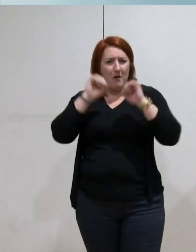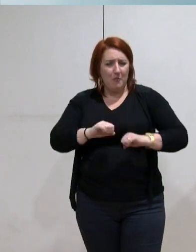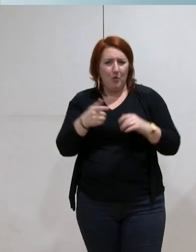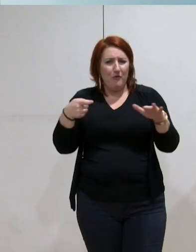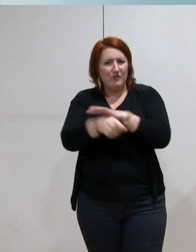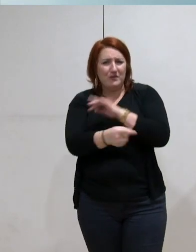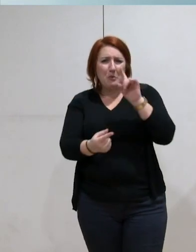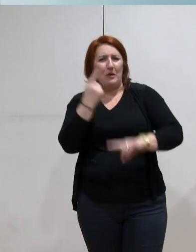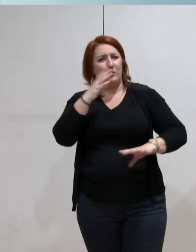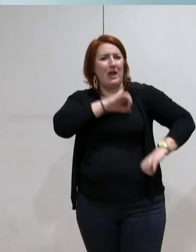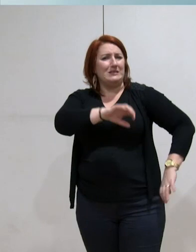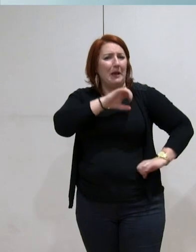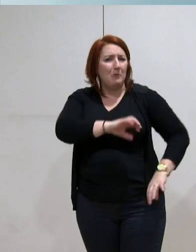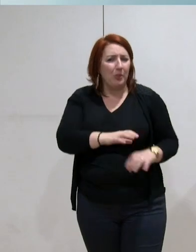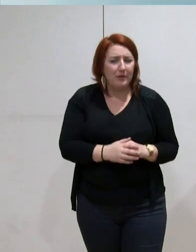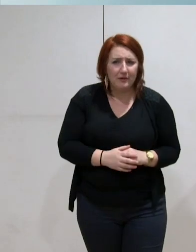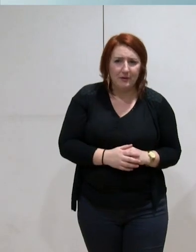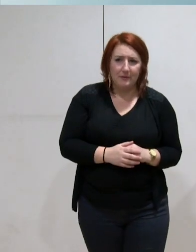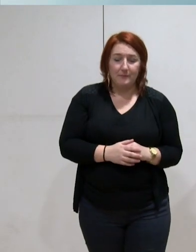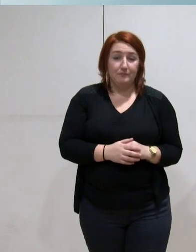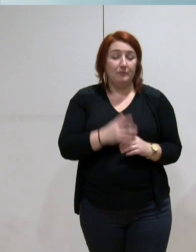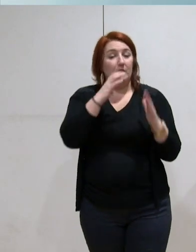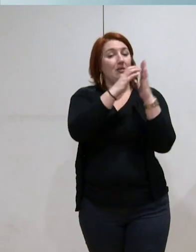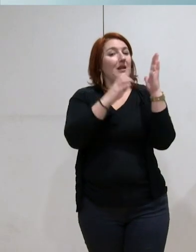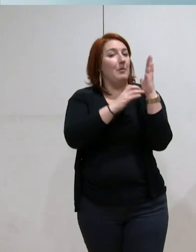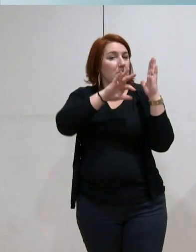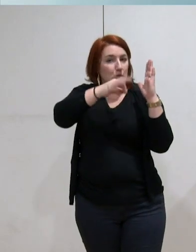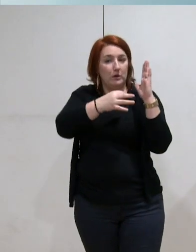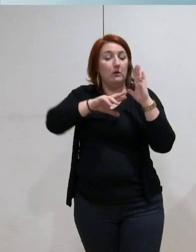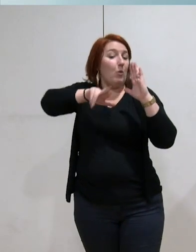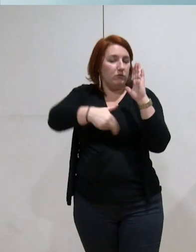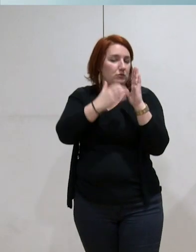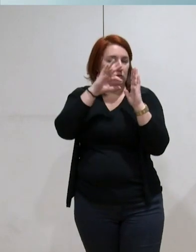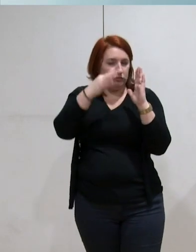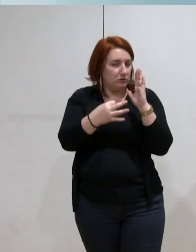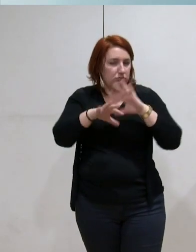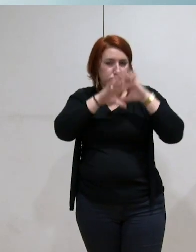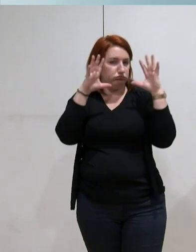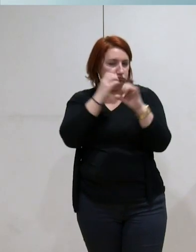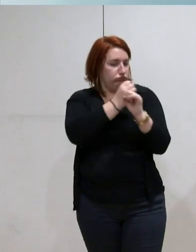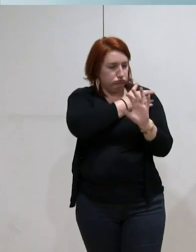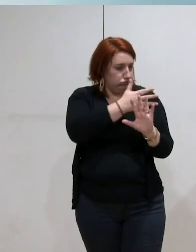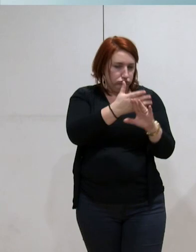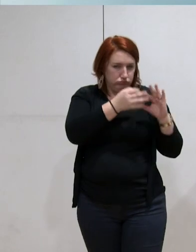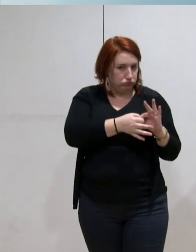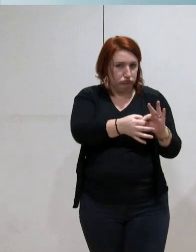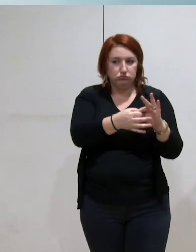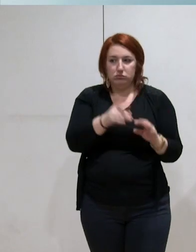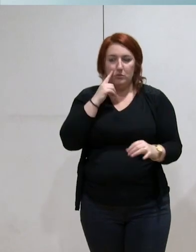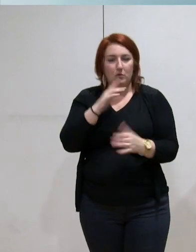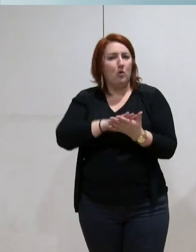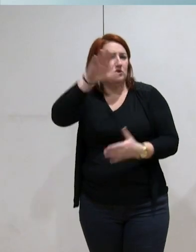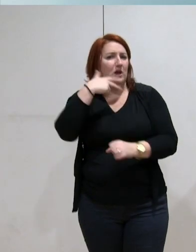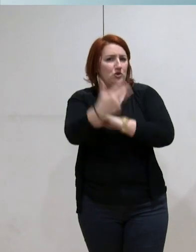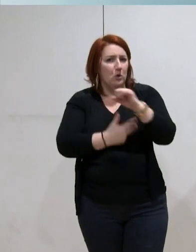politique publiqu particulière donc au-delà de ce qui est contenu dans le dans la délibération et dans la convention qui reprend pour l'essentiel l'existant puisqu'on s'engage sur 3 ans je